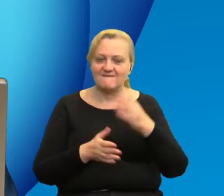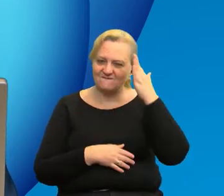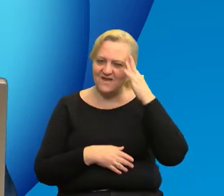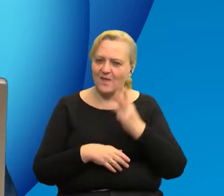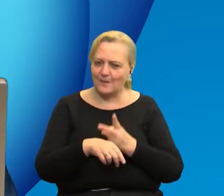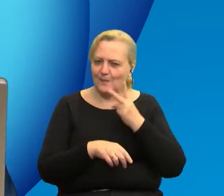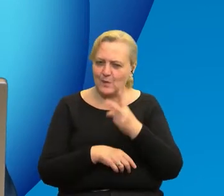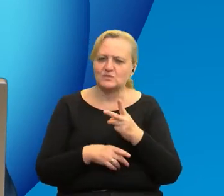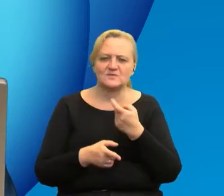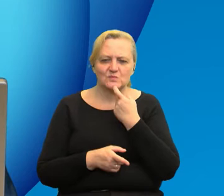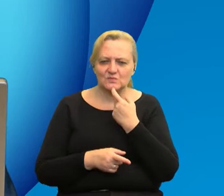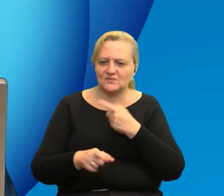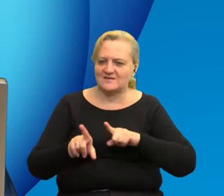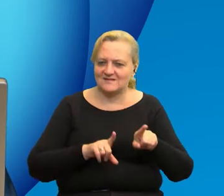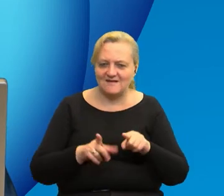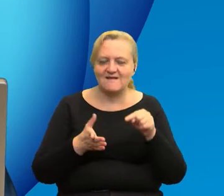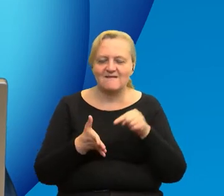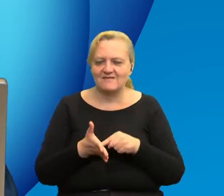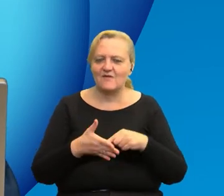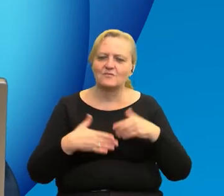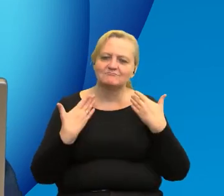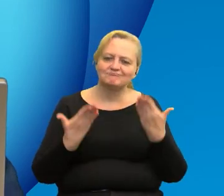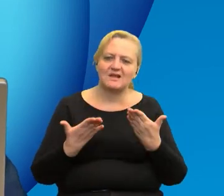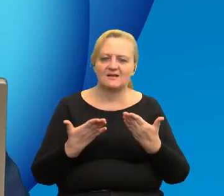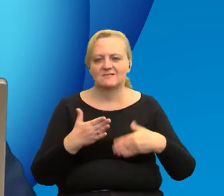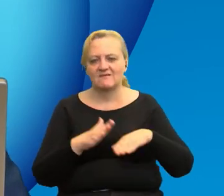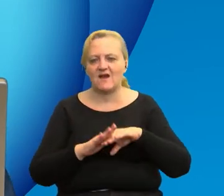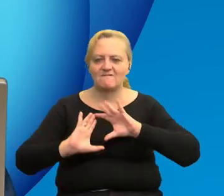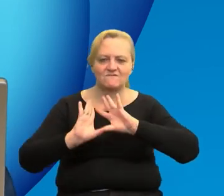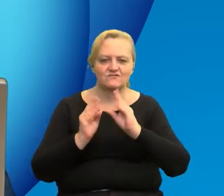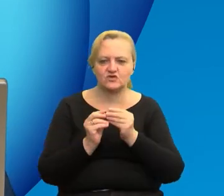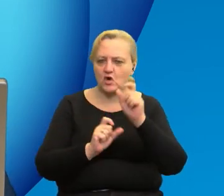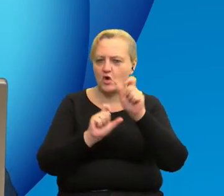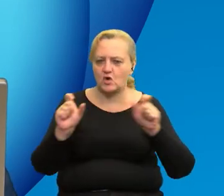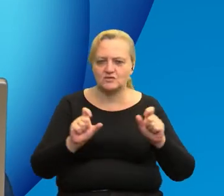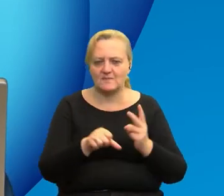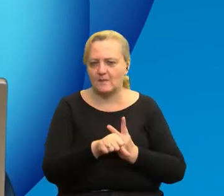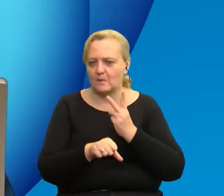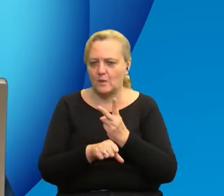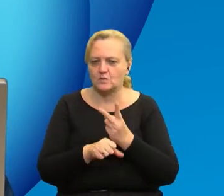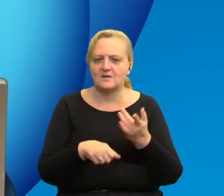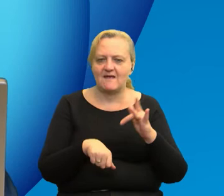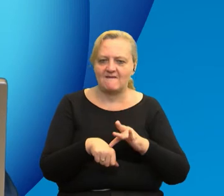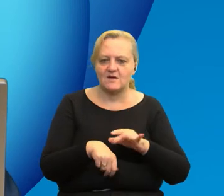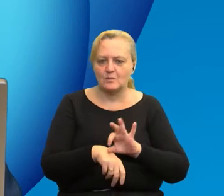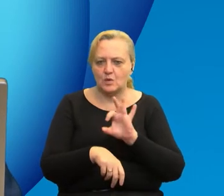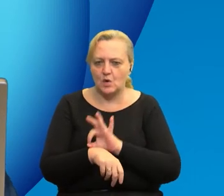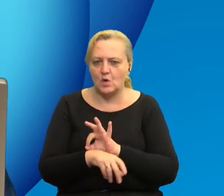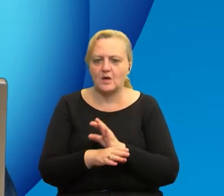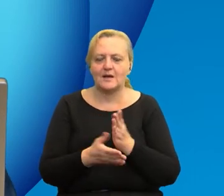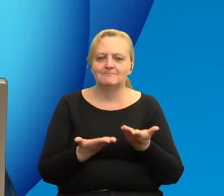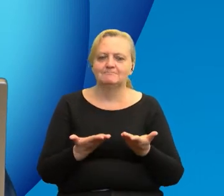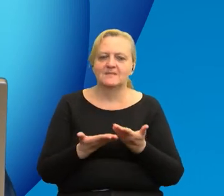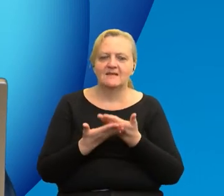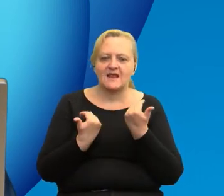dostępność oznacza zagwarantowanie wszystkim dostępu do efektów projektu, bez względu